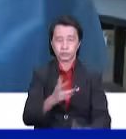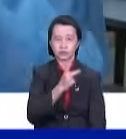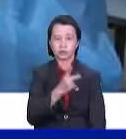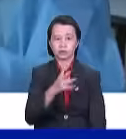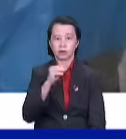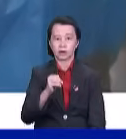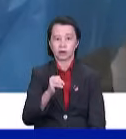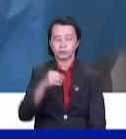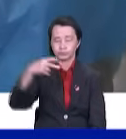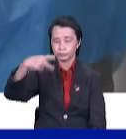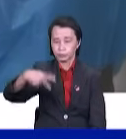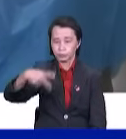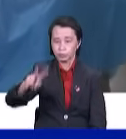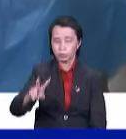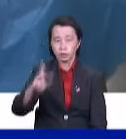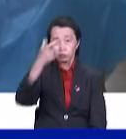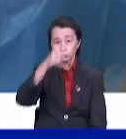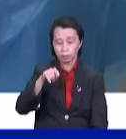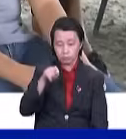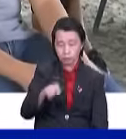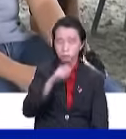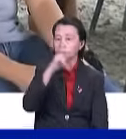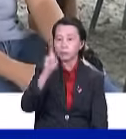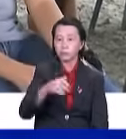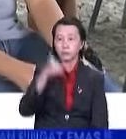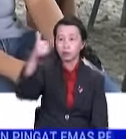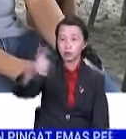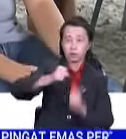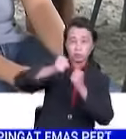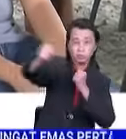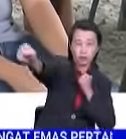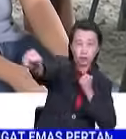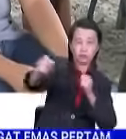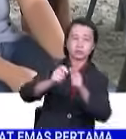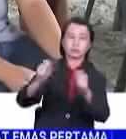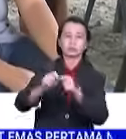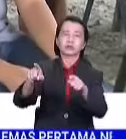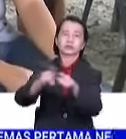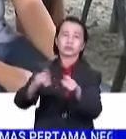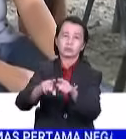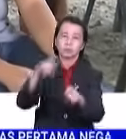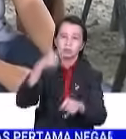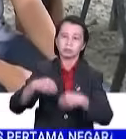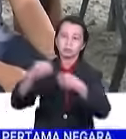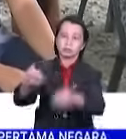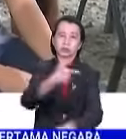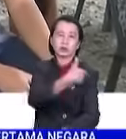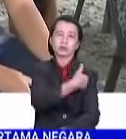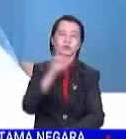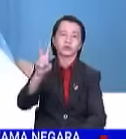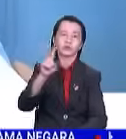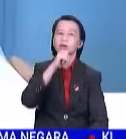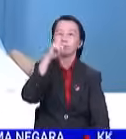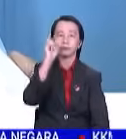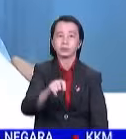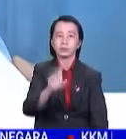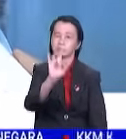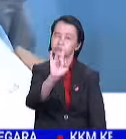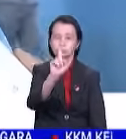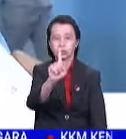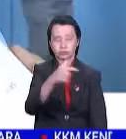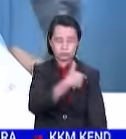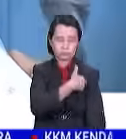Kesehatan di TV Hanya mereka tidak perlu bergerak jauh ke tempat sama bagi memberikan suntikan kedua